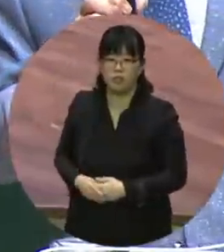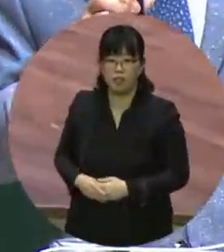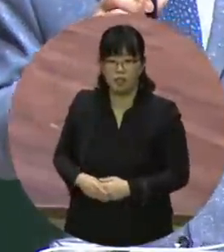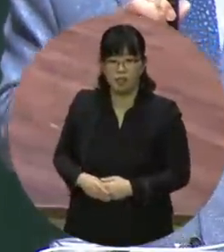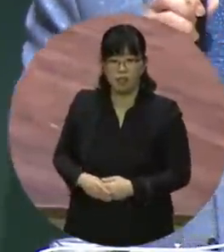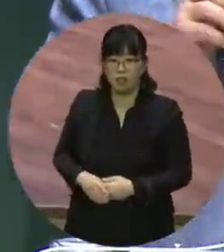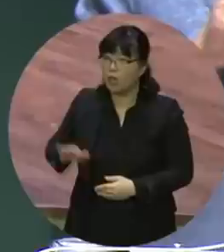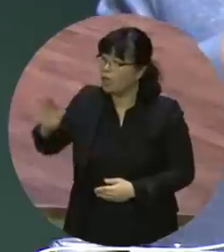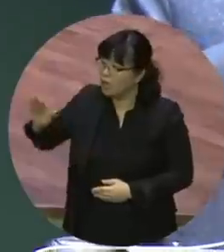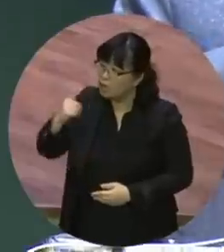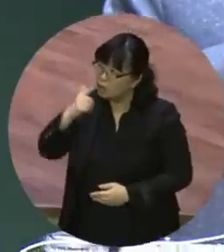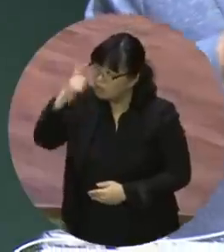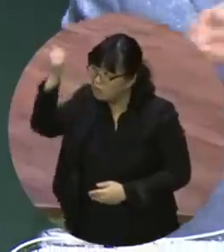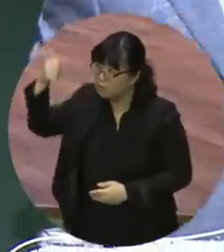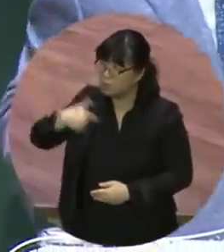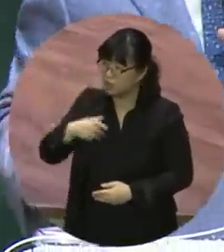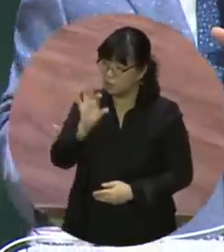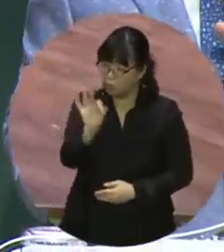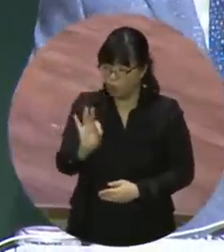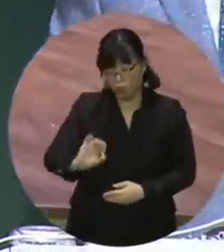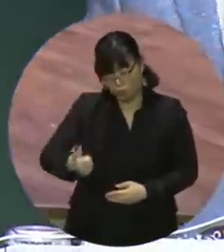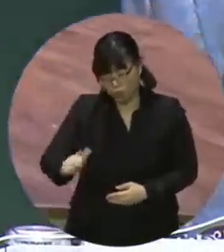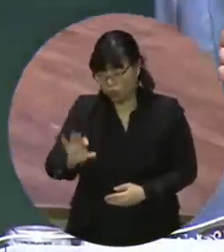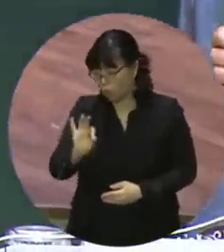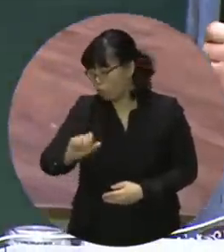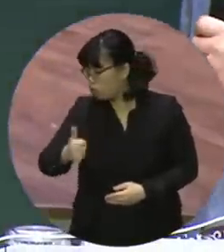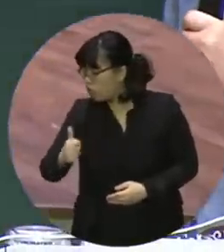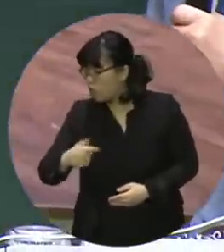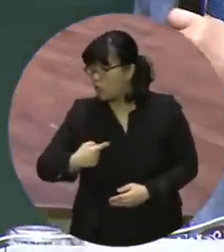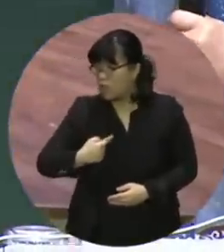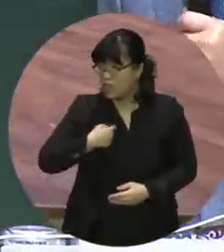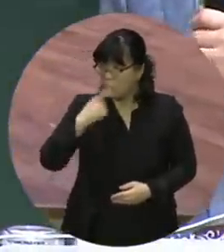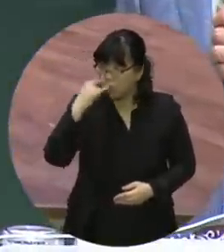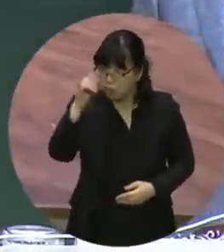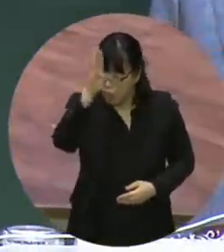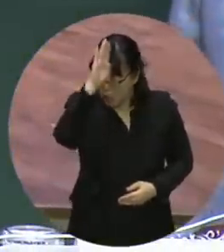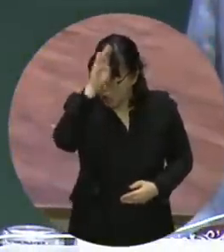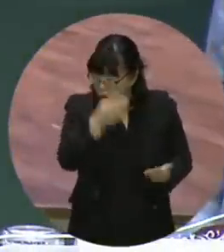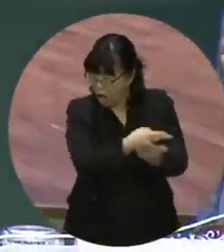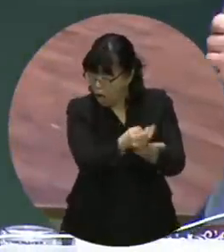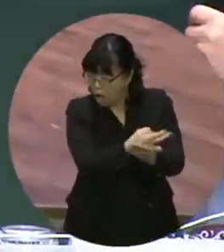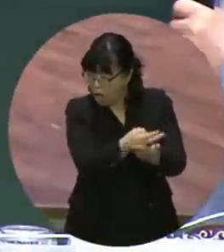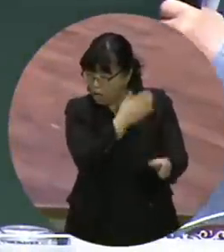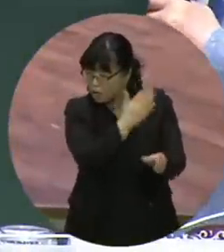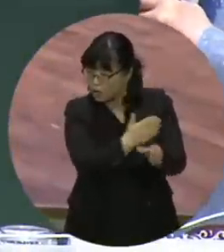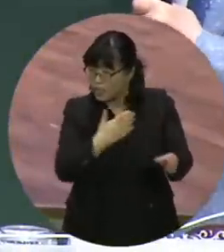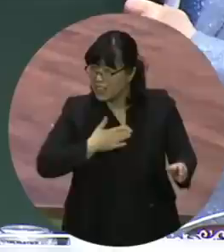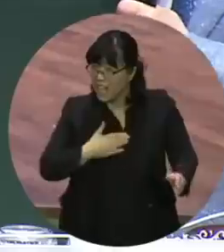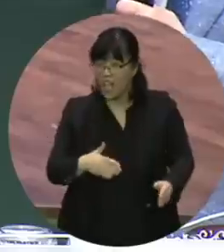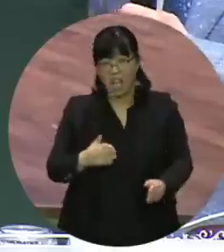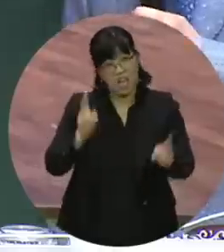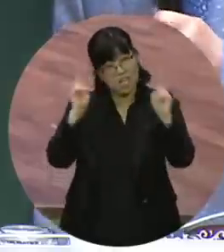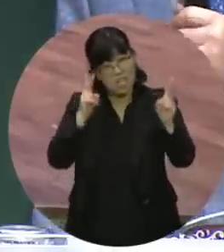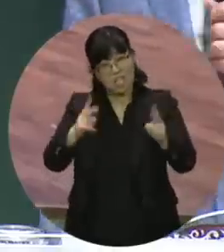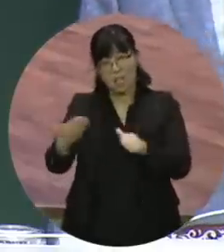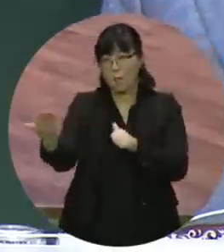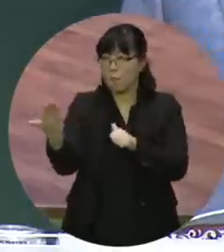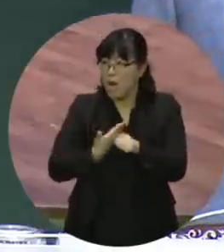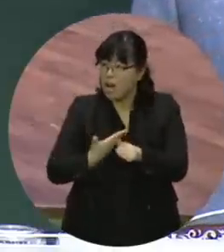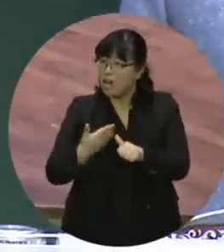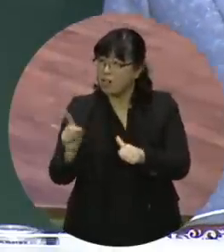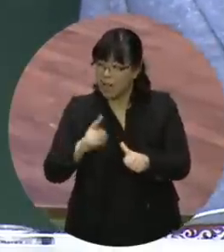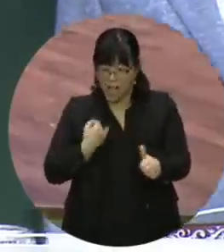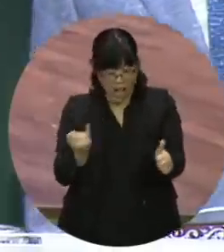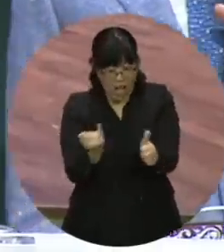우리 집에 지금 돈 문제, 우리 집에 지금 이 아버지 엄마 건강 문제, 우리 가족 문제, 지금 내 직장 문제, 내 사업 문제, 결혼